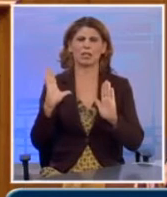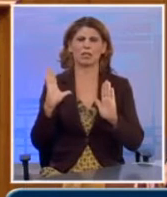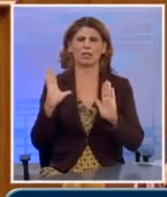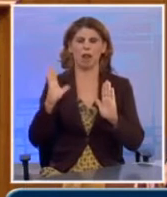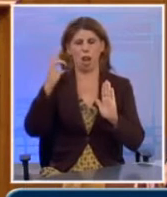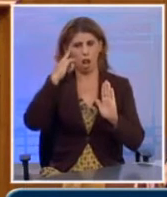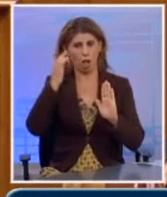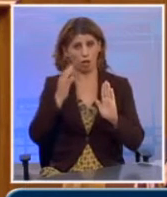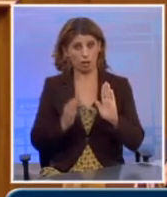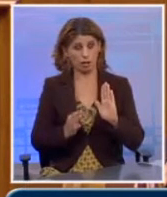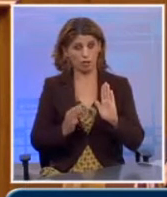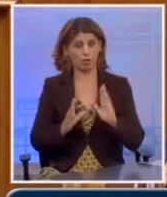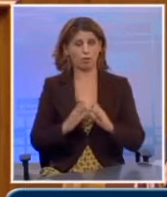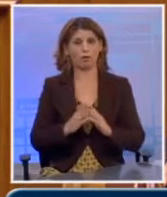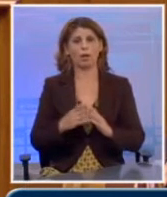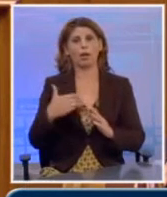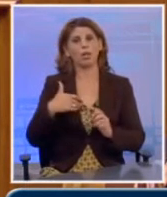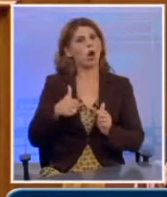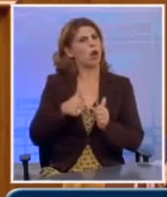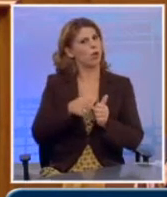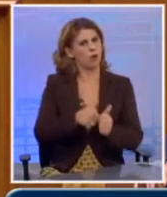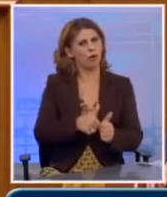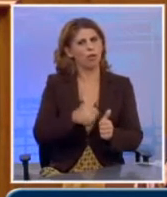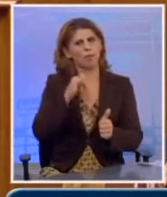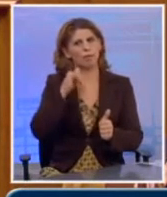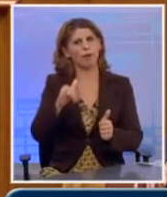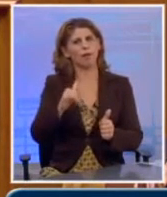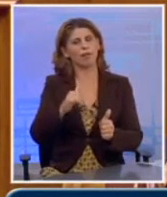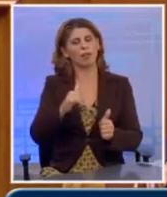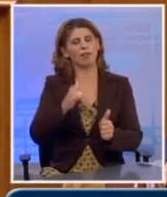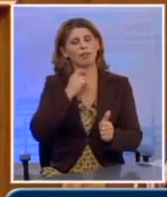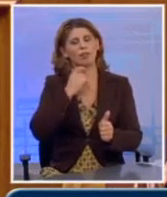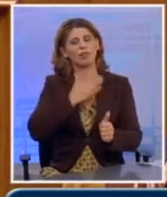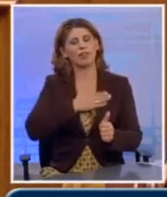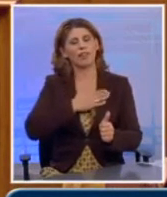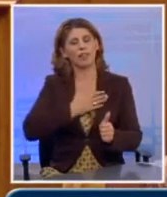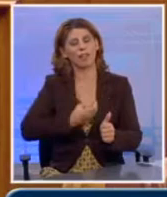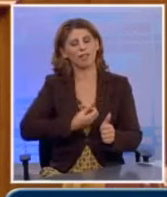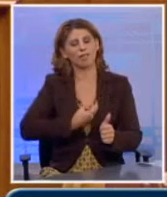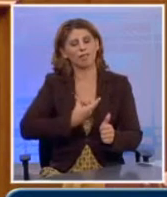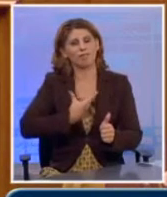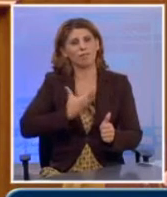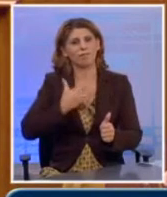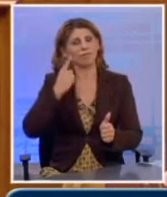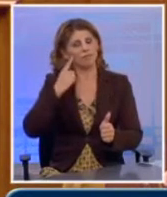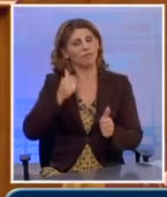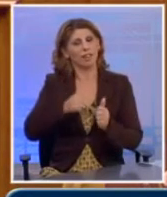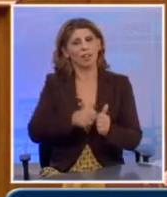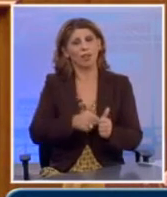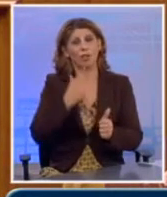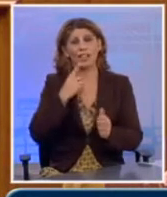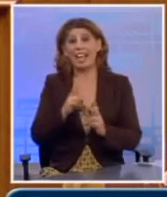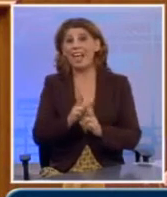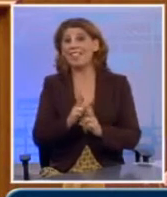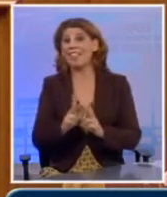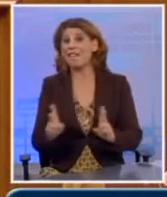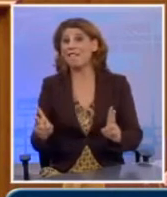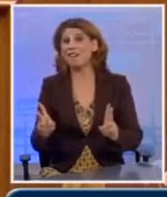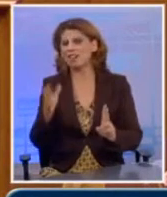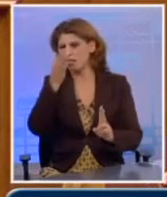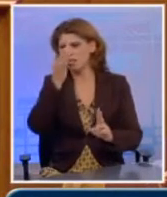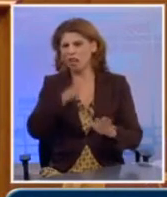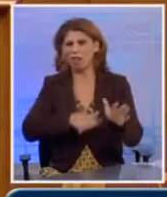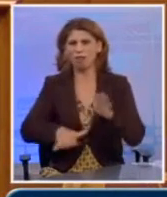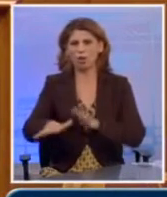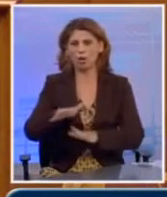λογικής, εγώ ακολουθώ πάντα τη φωνή της καρδιάς μου. Για τη διαφάνεια και για τη διαφθορά και τη